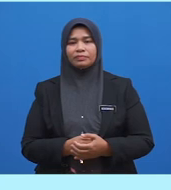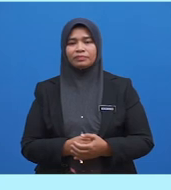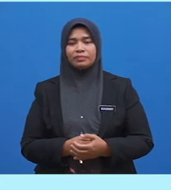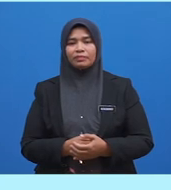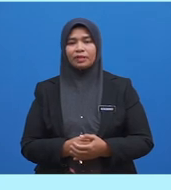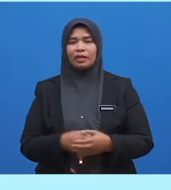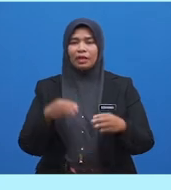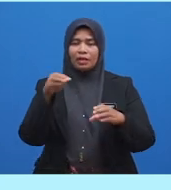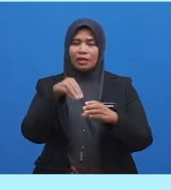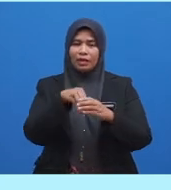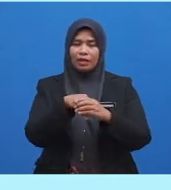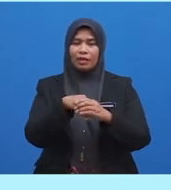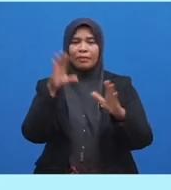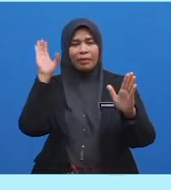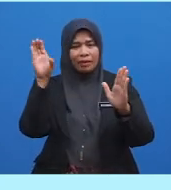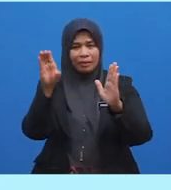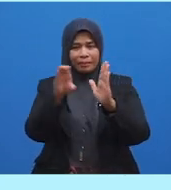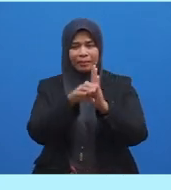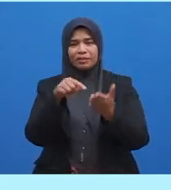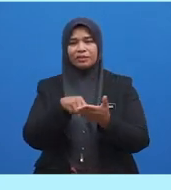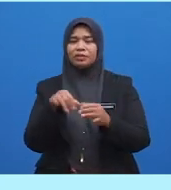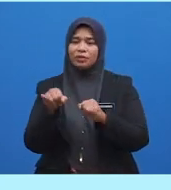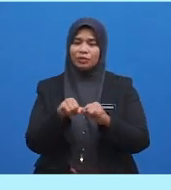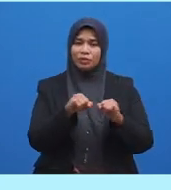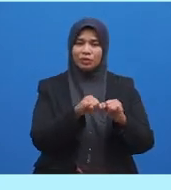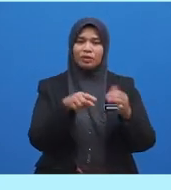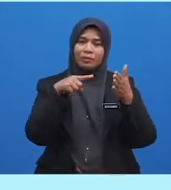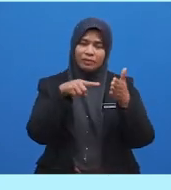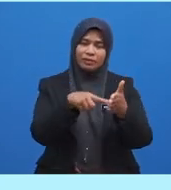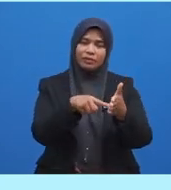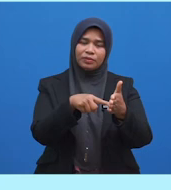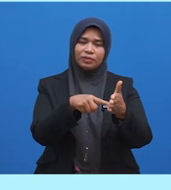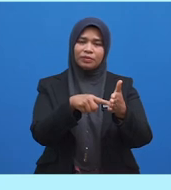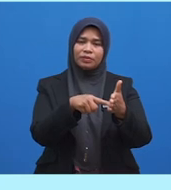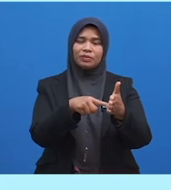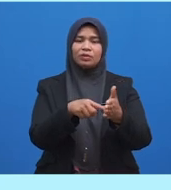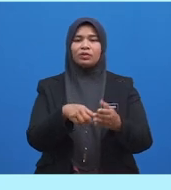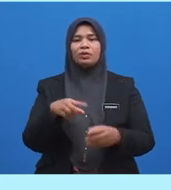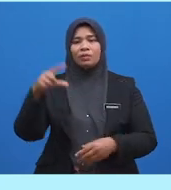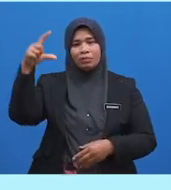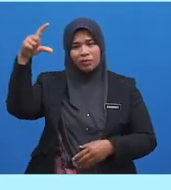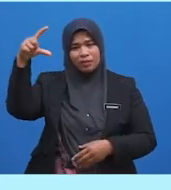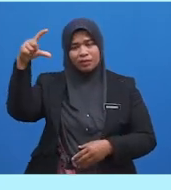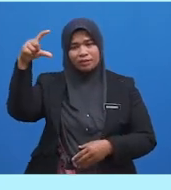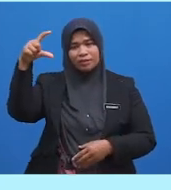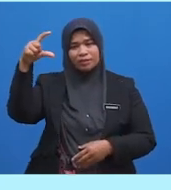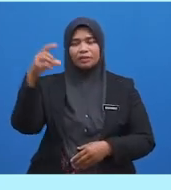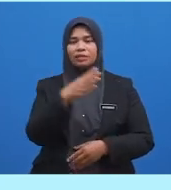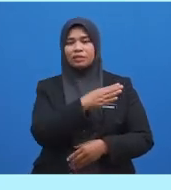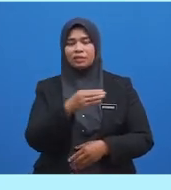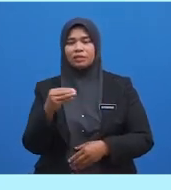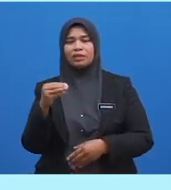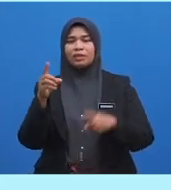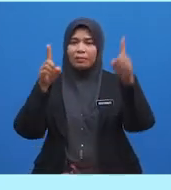dalam gambar ini juga menunjukkan bulan sabit dan